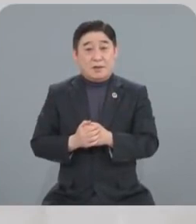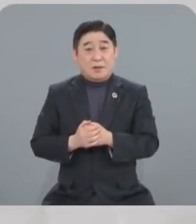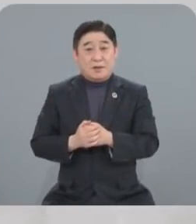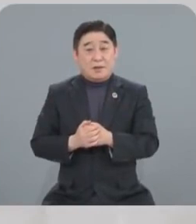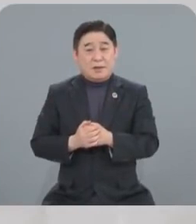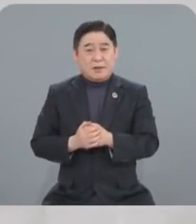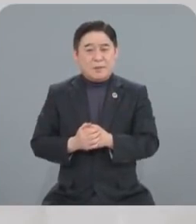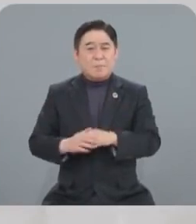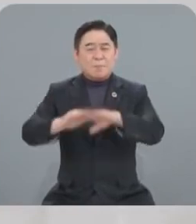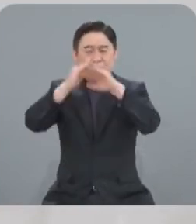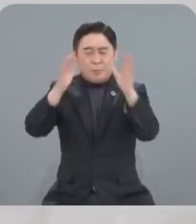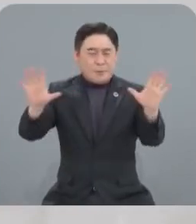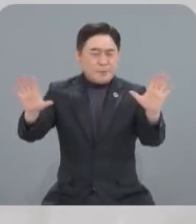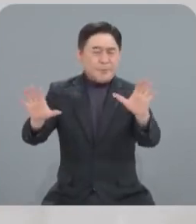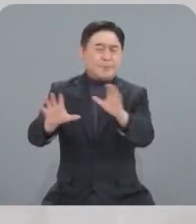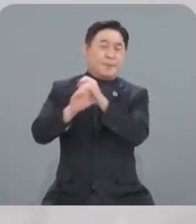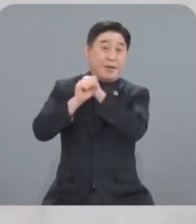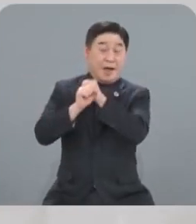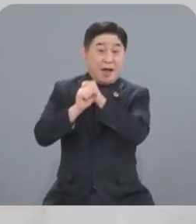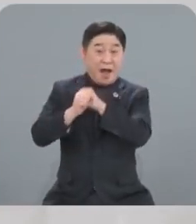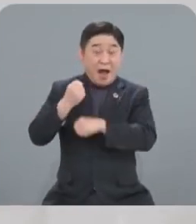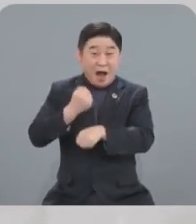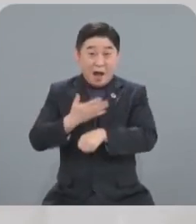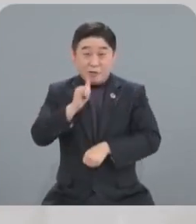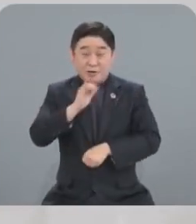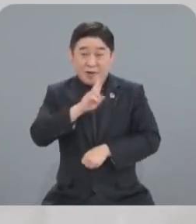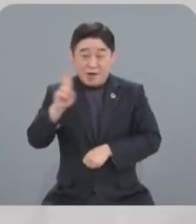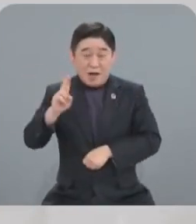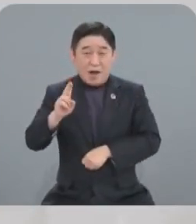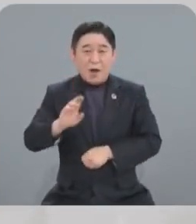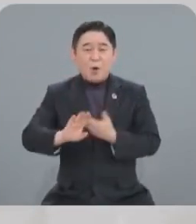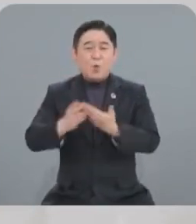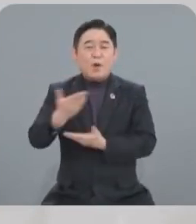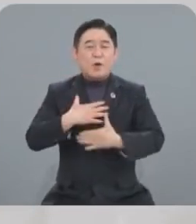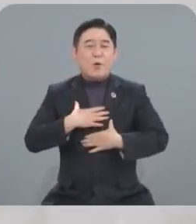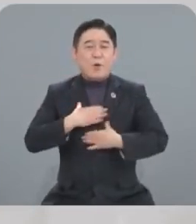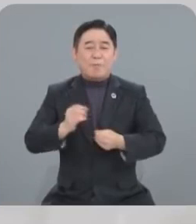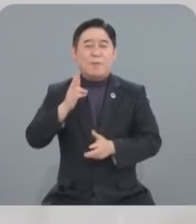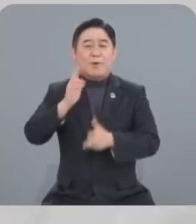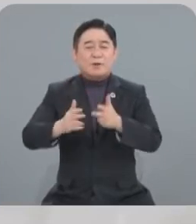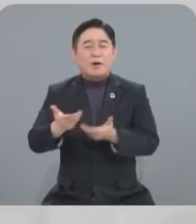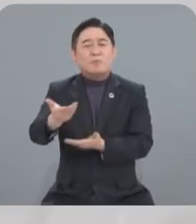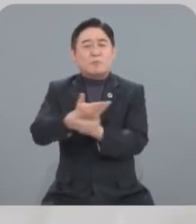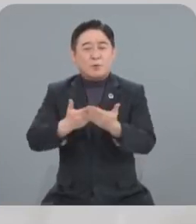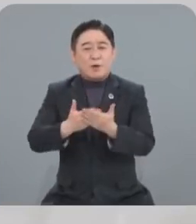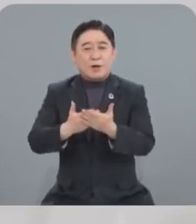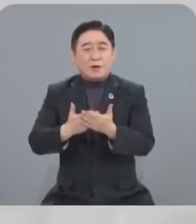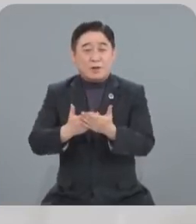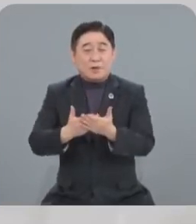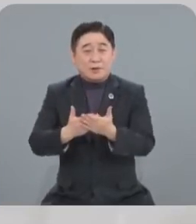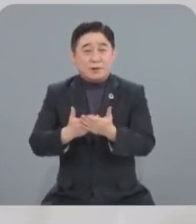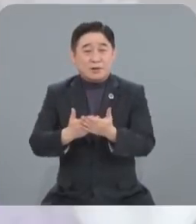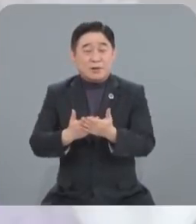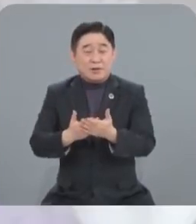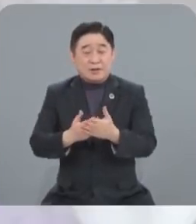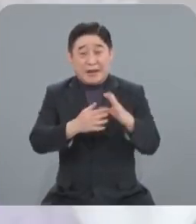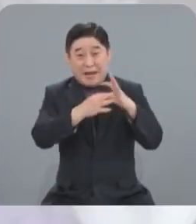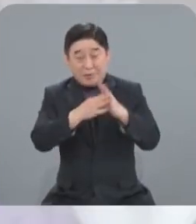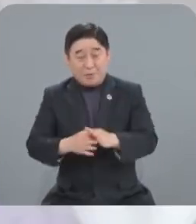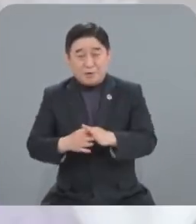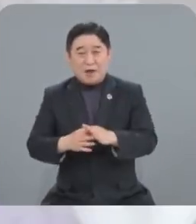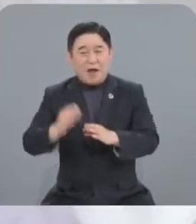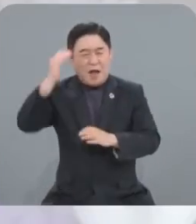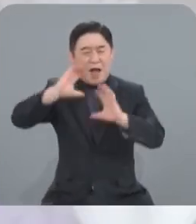볼 수 있어야 우리 외교안보 산업 통상 을 보호하면서 우리를 업데이트할 수 있습니다